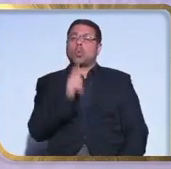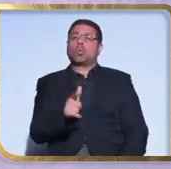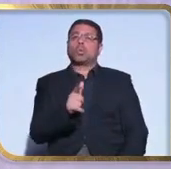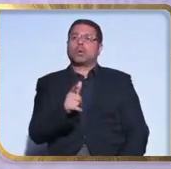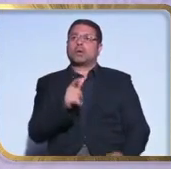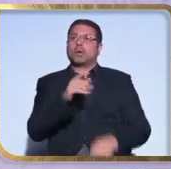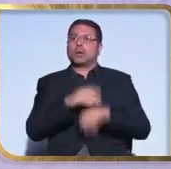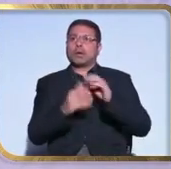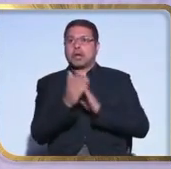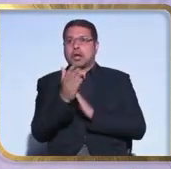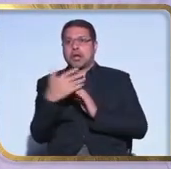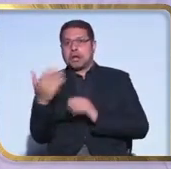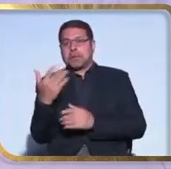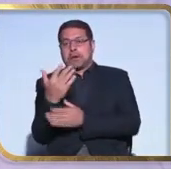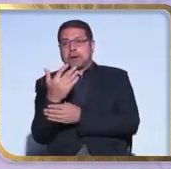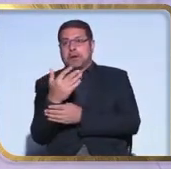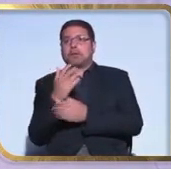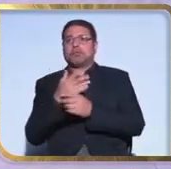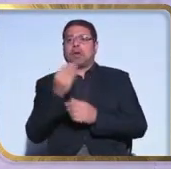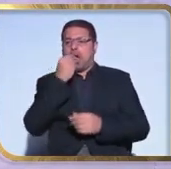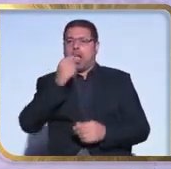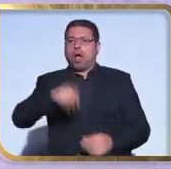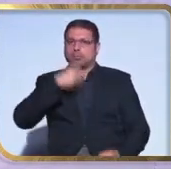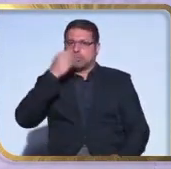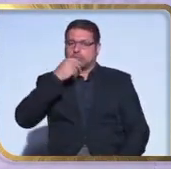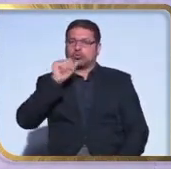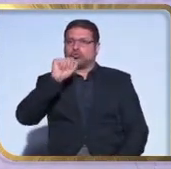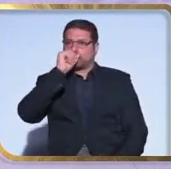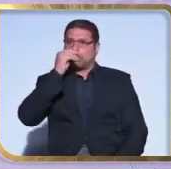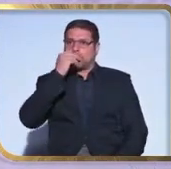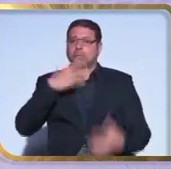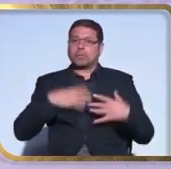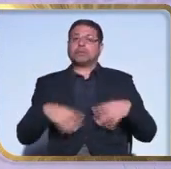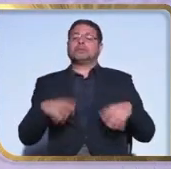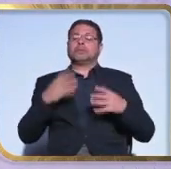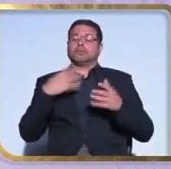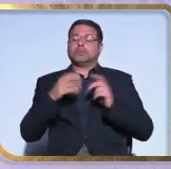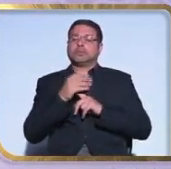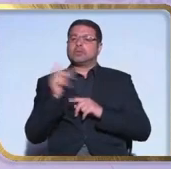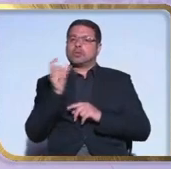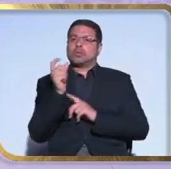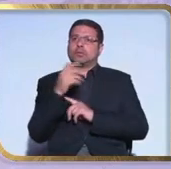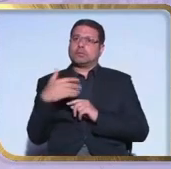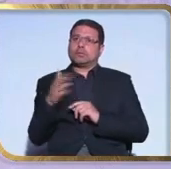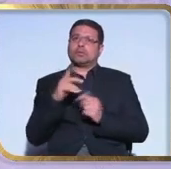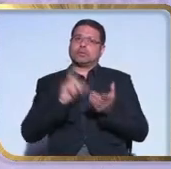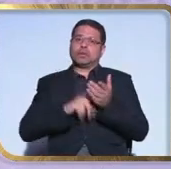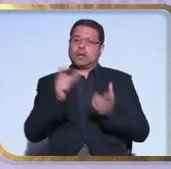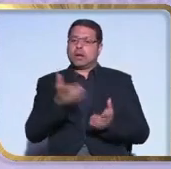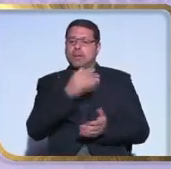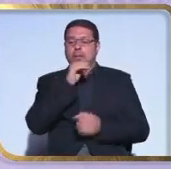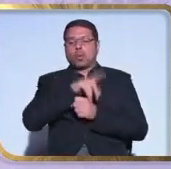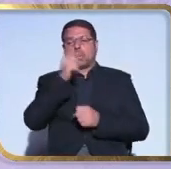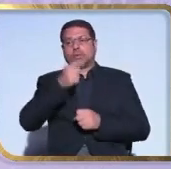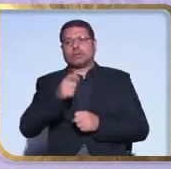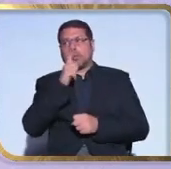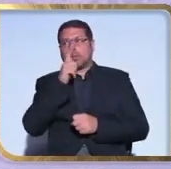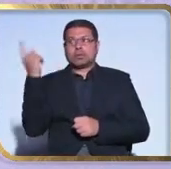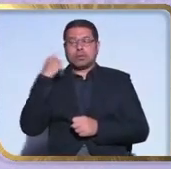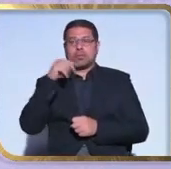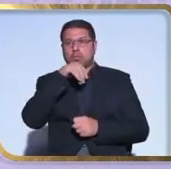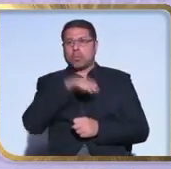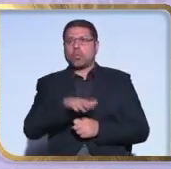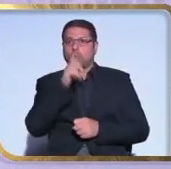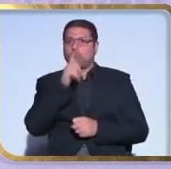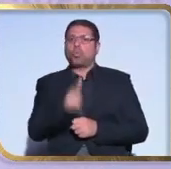اليد اليمنى للطعام والشراب والملبس اللي روت المرويه دي عن النبي عليه الصلاه والسلام فقد روت ان